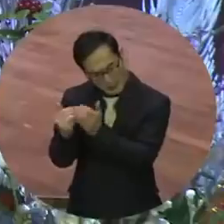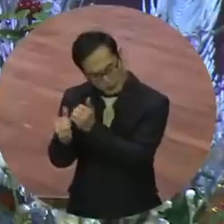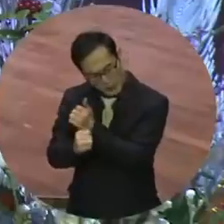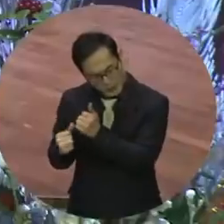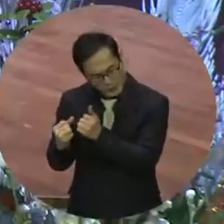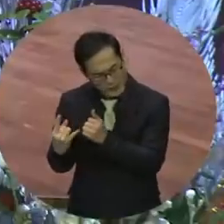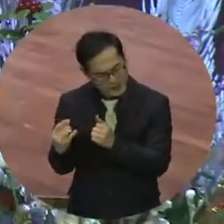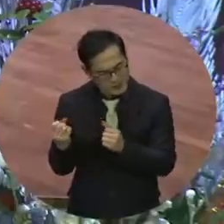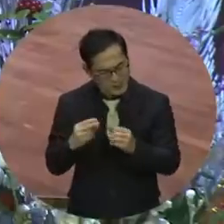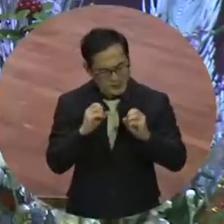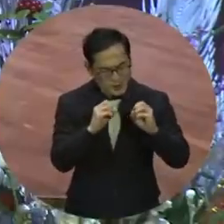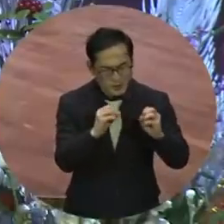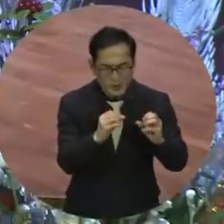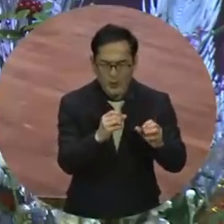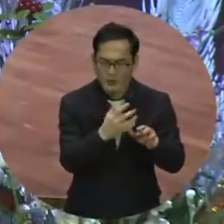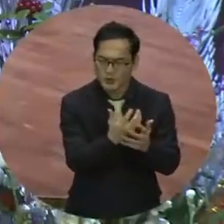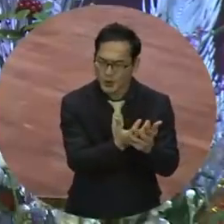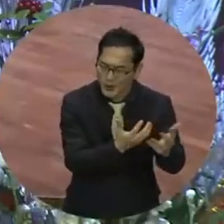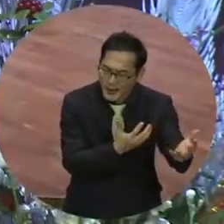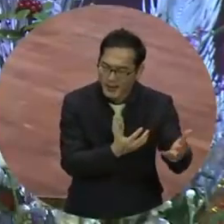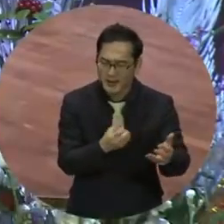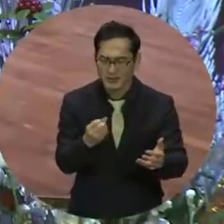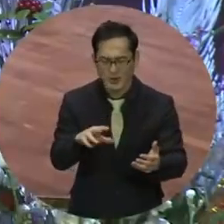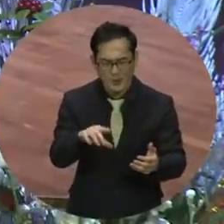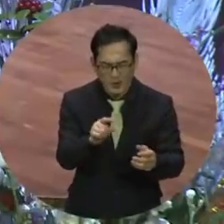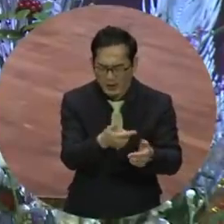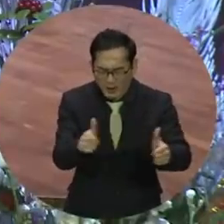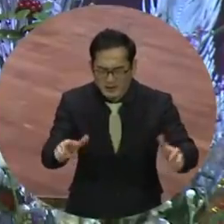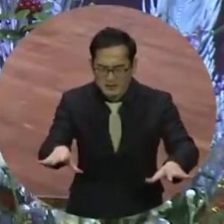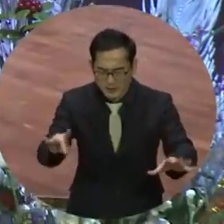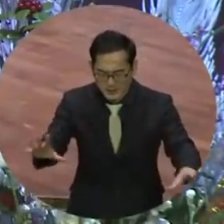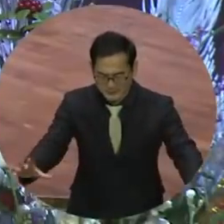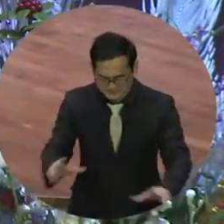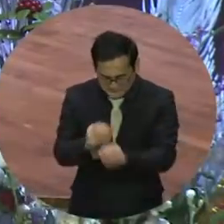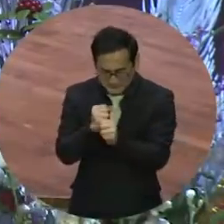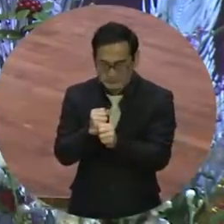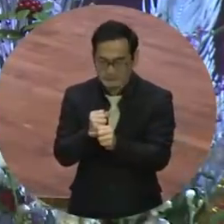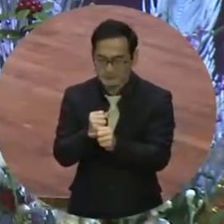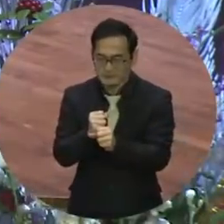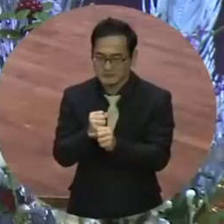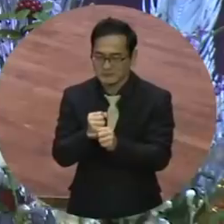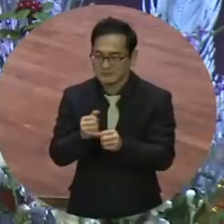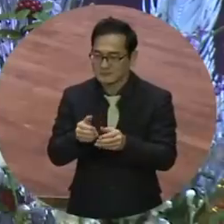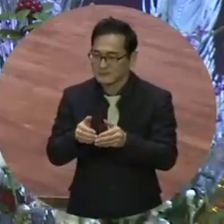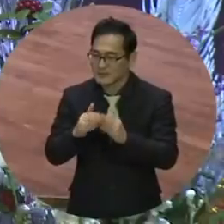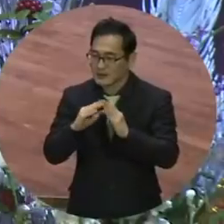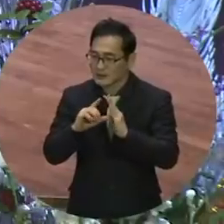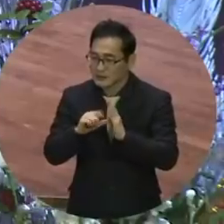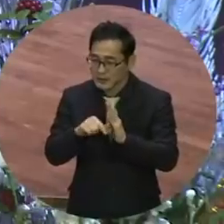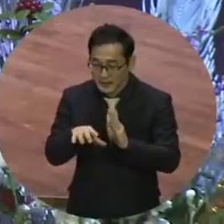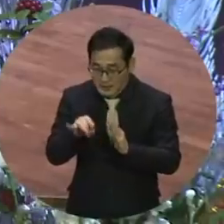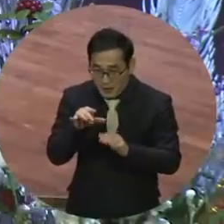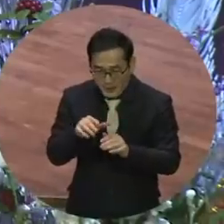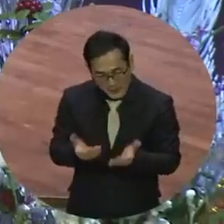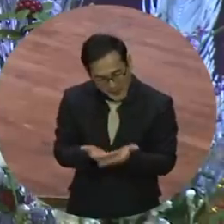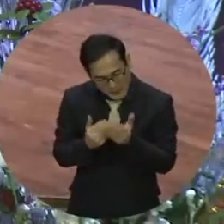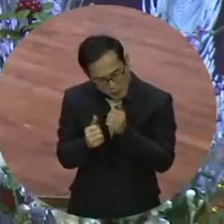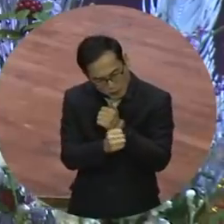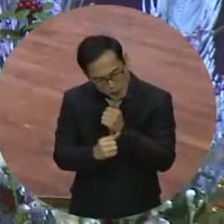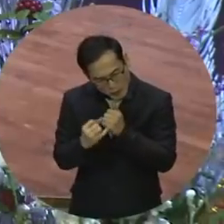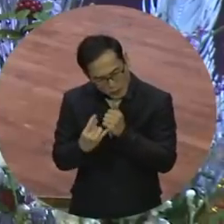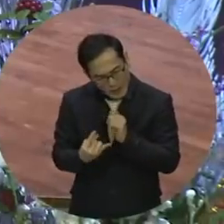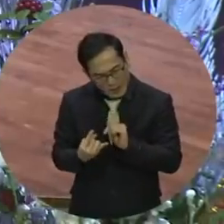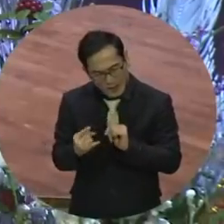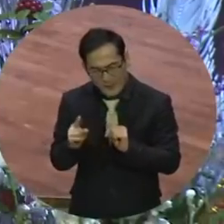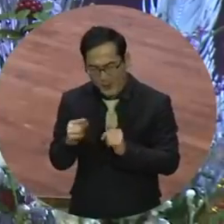전도총회와 개혁교단 통합하면서 이렇게 막 발전이 또 내가 뭐 갔는데 뭐 한 열 몇 명밖에 안 모이잖아요.